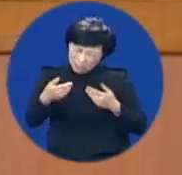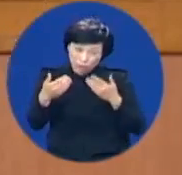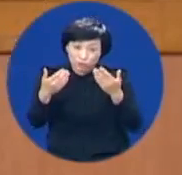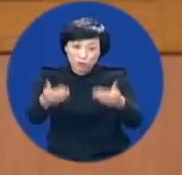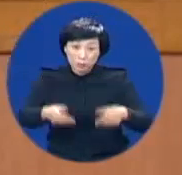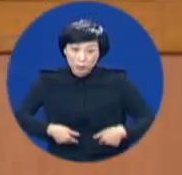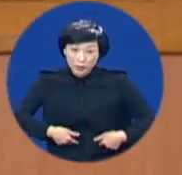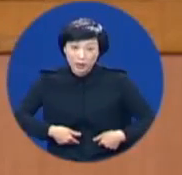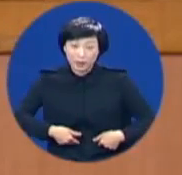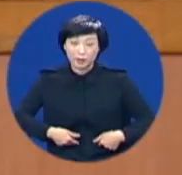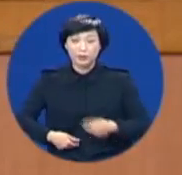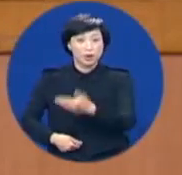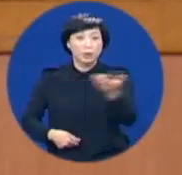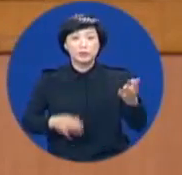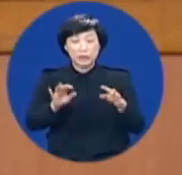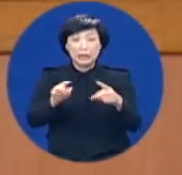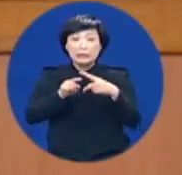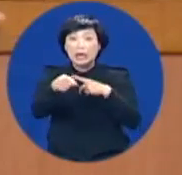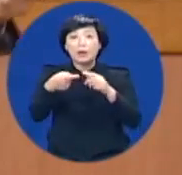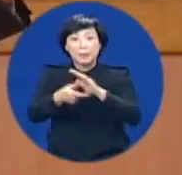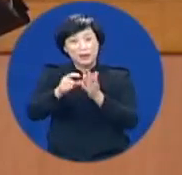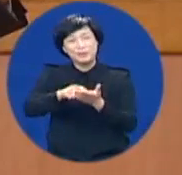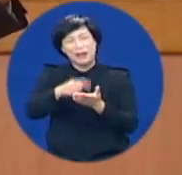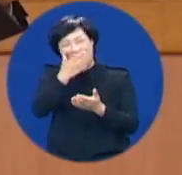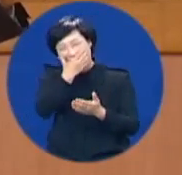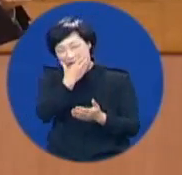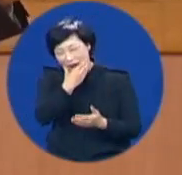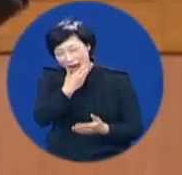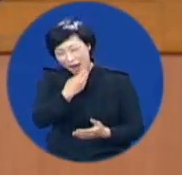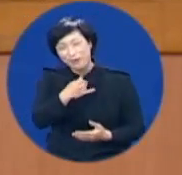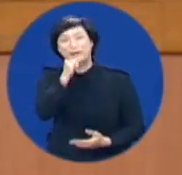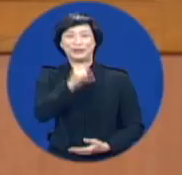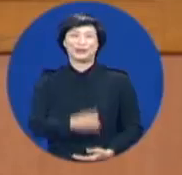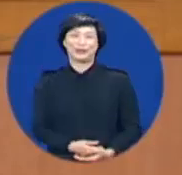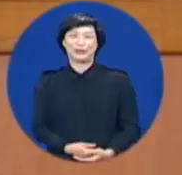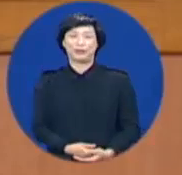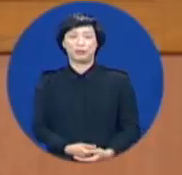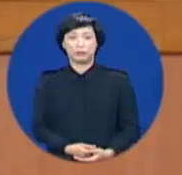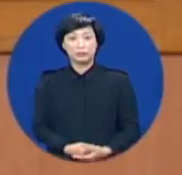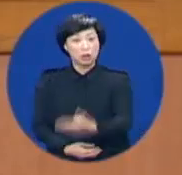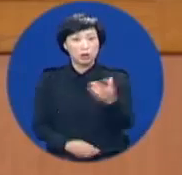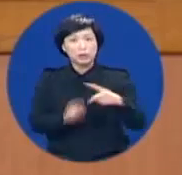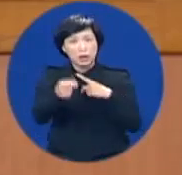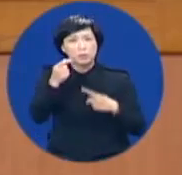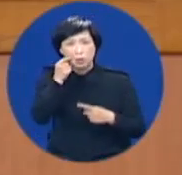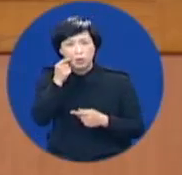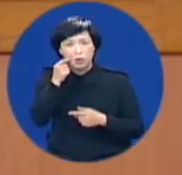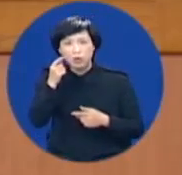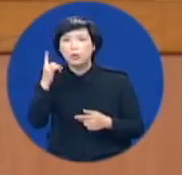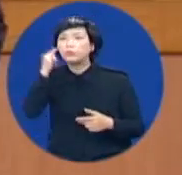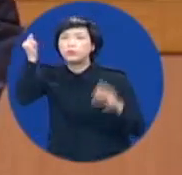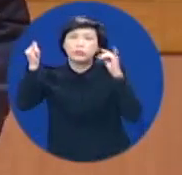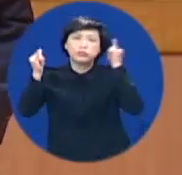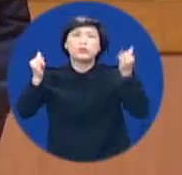이해한다면 이해하는 만큼 행복해요. 이해 못하면 어른들이 불행하다 이